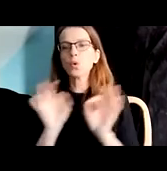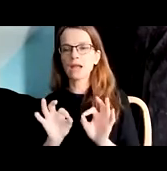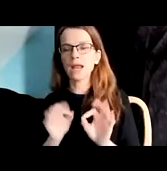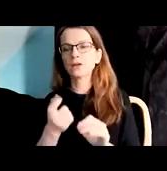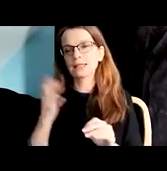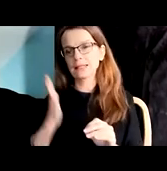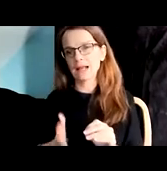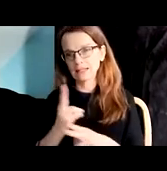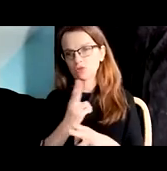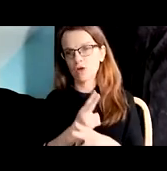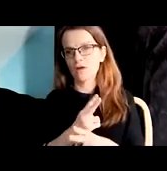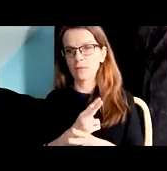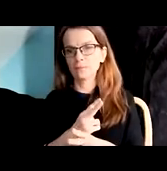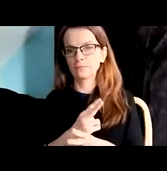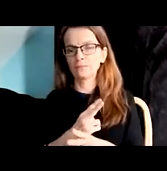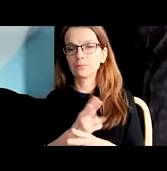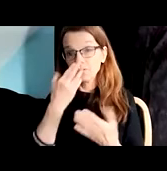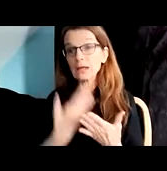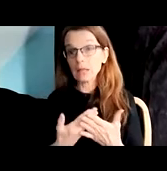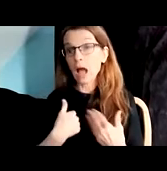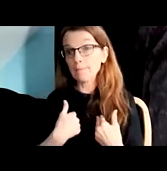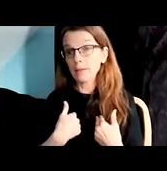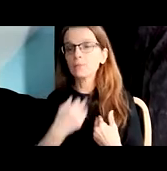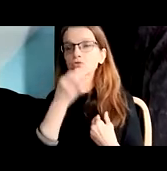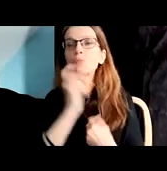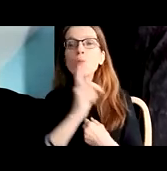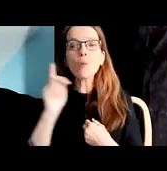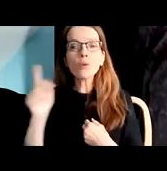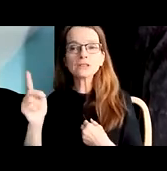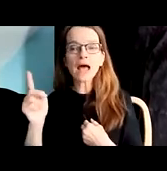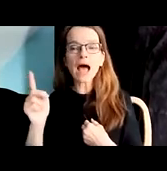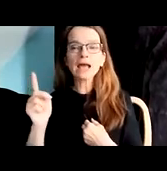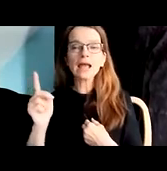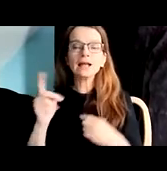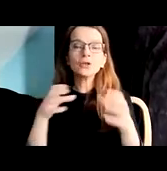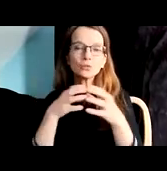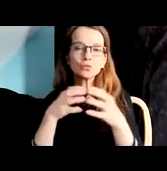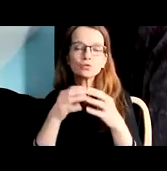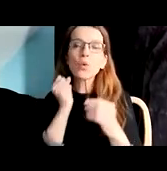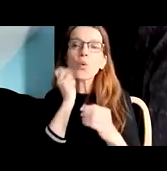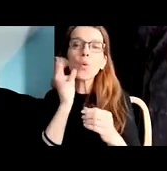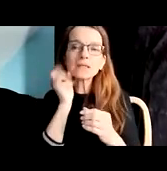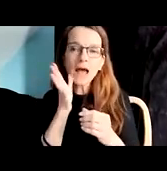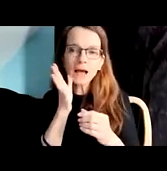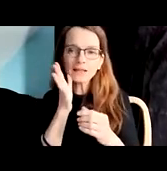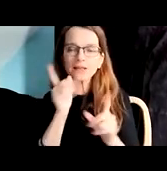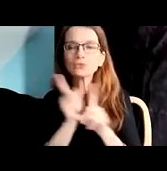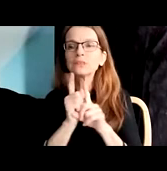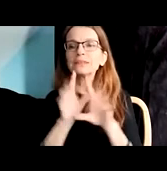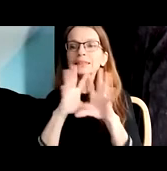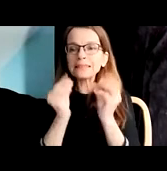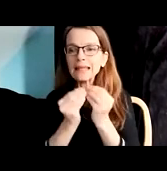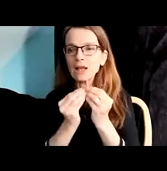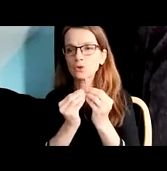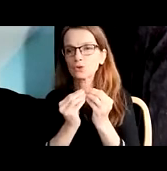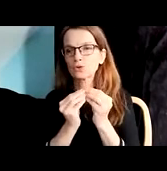države. No. Verjamem, da če bomo opozarjali družbo vsakodnevno in tudi celostno,